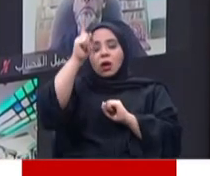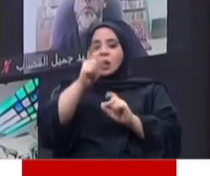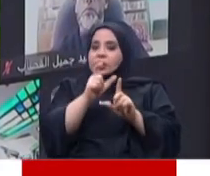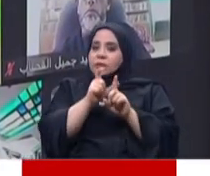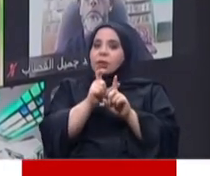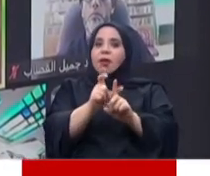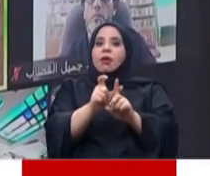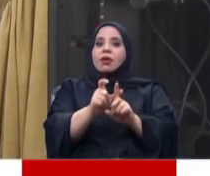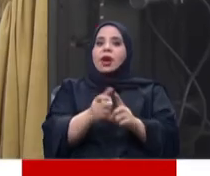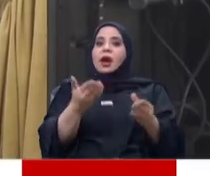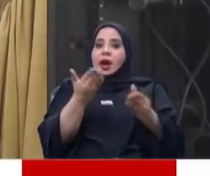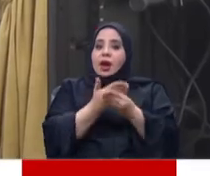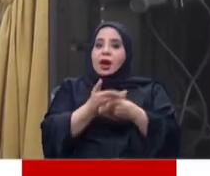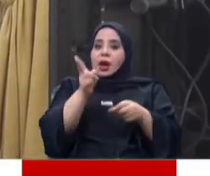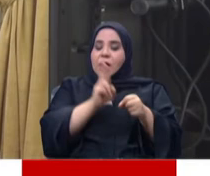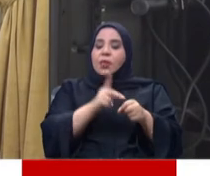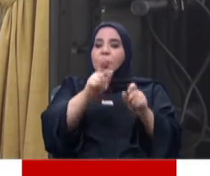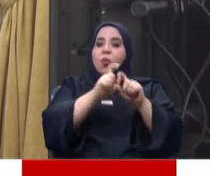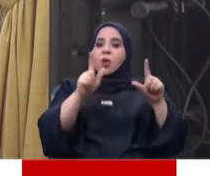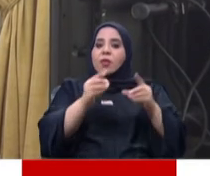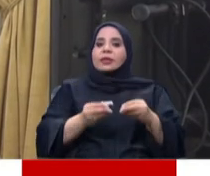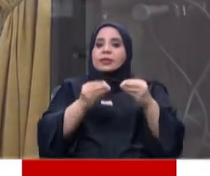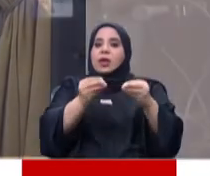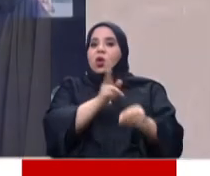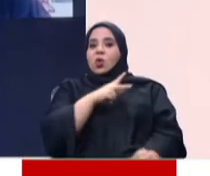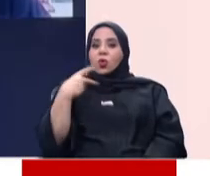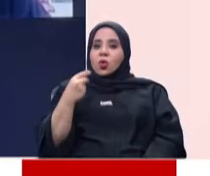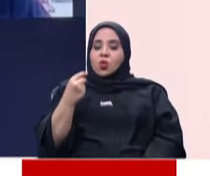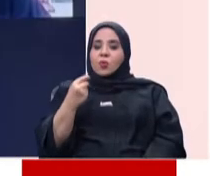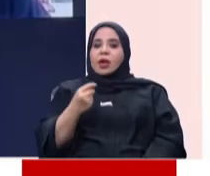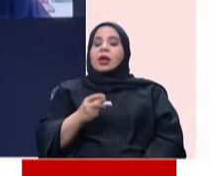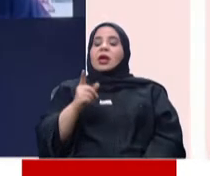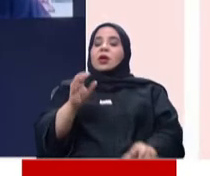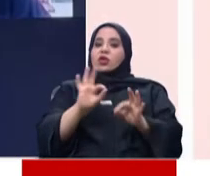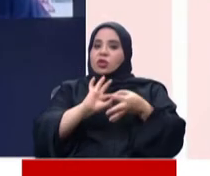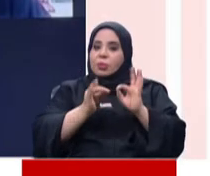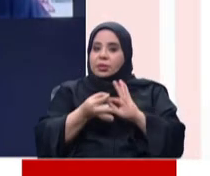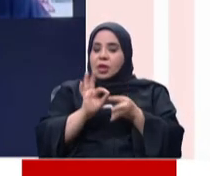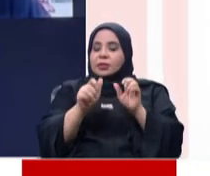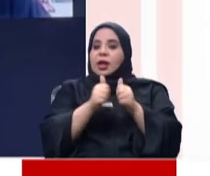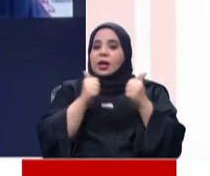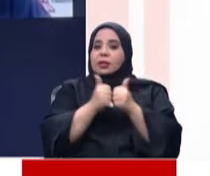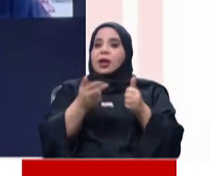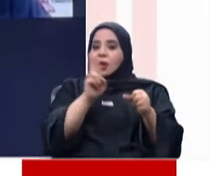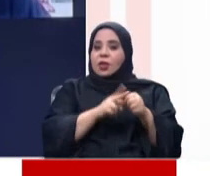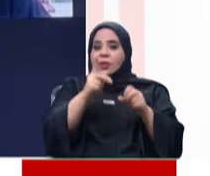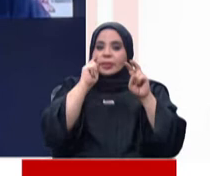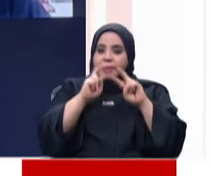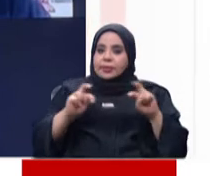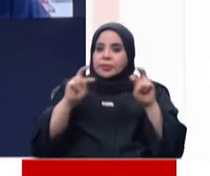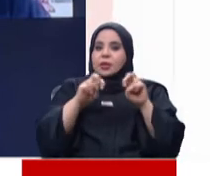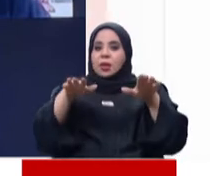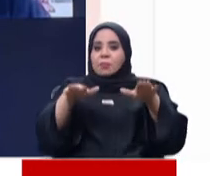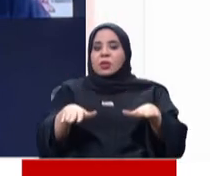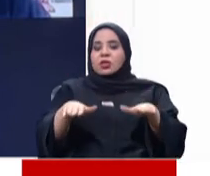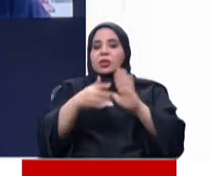وخدمتها، منوها بما تبذله الجهات الرسمية والأهلية من جهود كبيرة في هذا الصدد. كما بحث المجلس الموضوعات